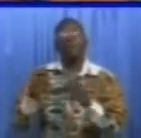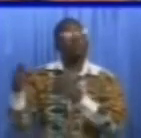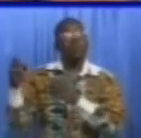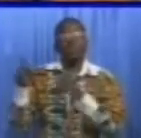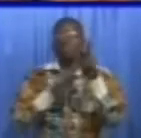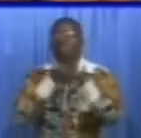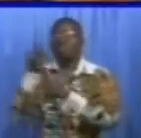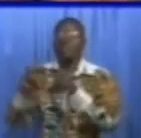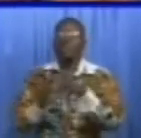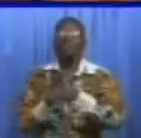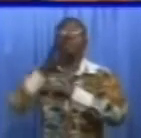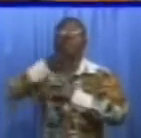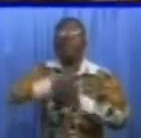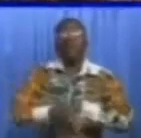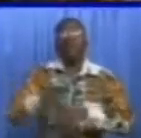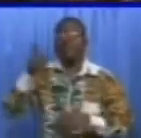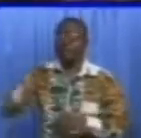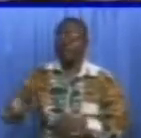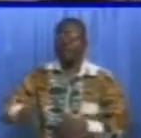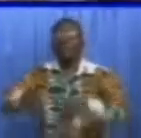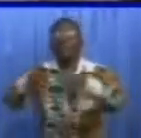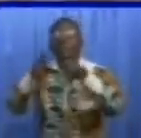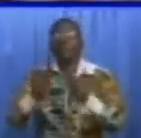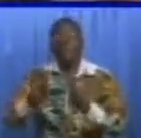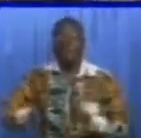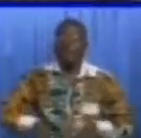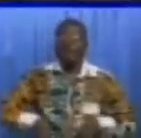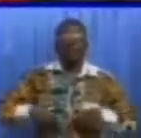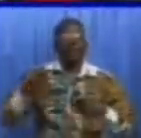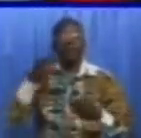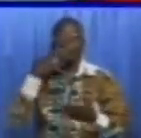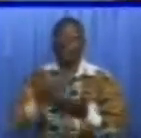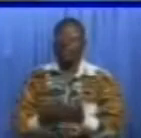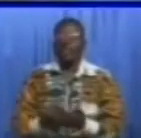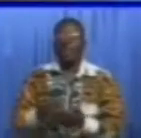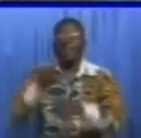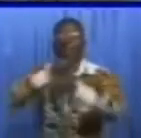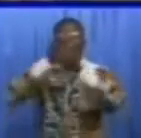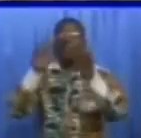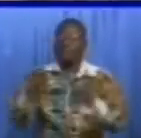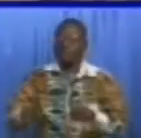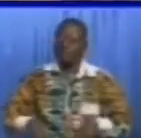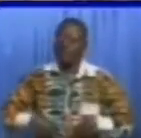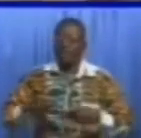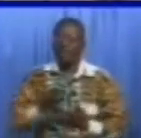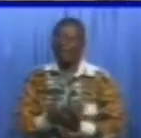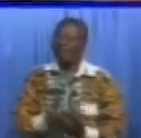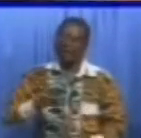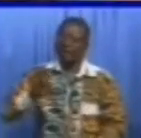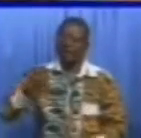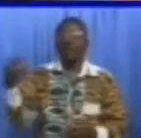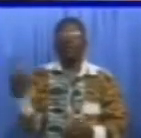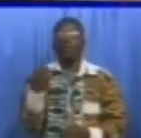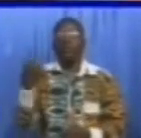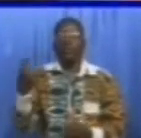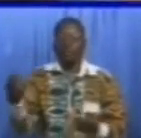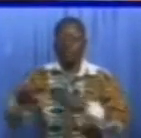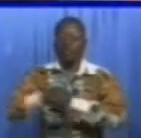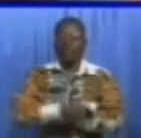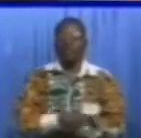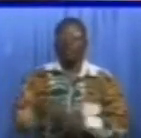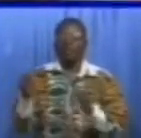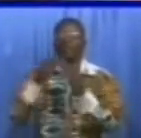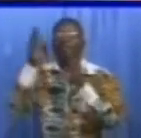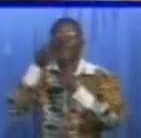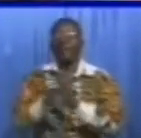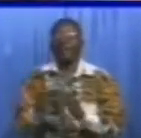des conditions qui ne leur permettent pas de vivre dignement. La question de la vie chère est toujours de jour. Et nous avons également